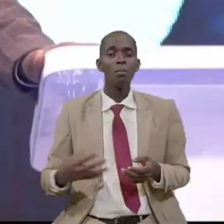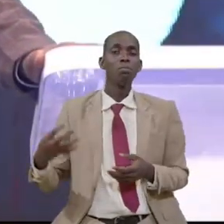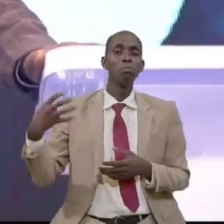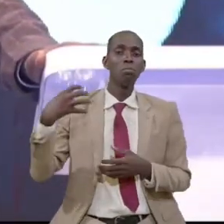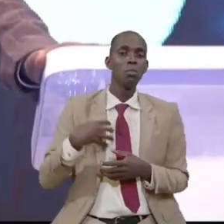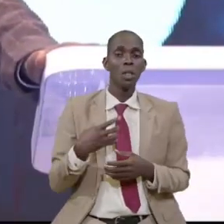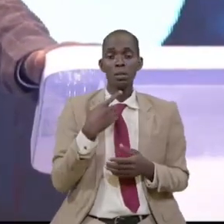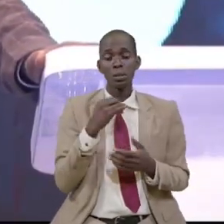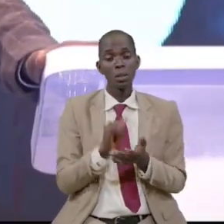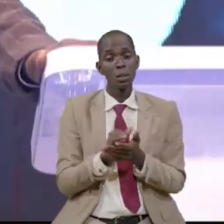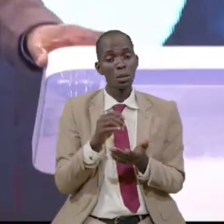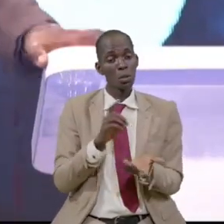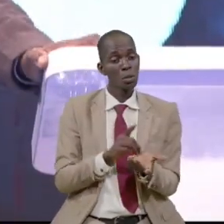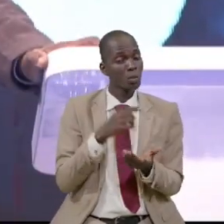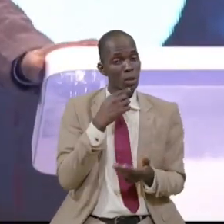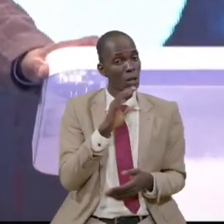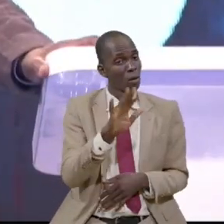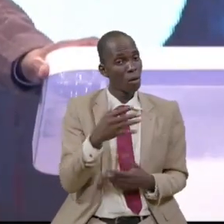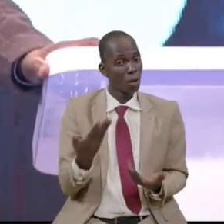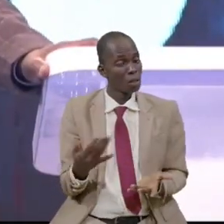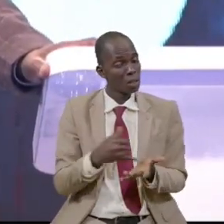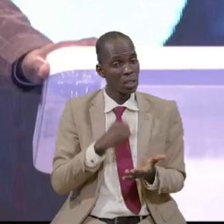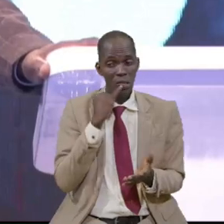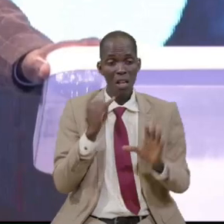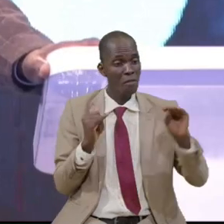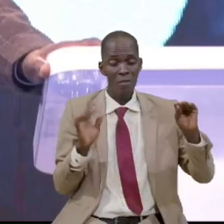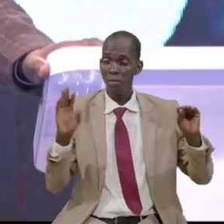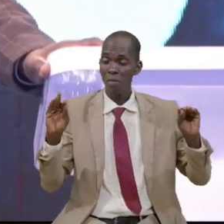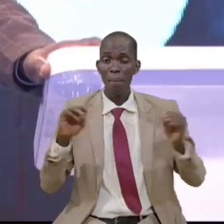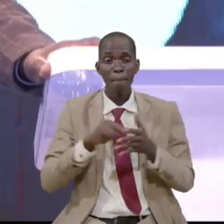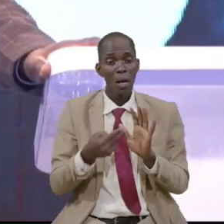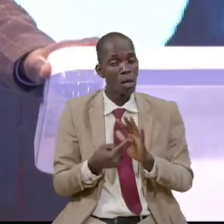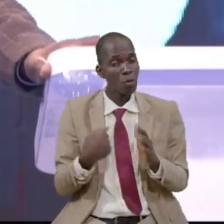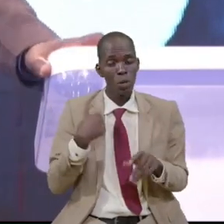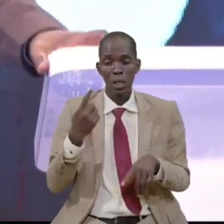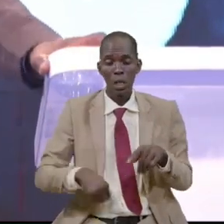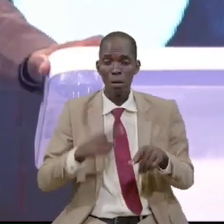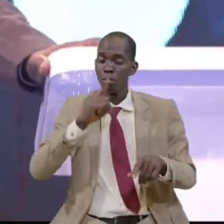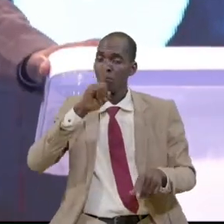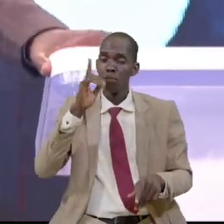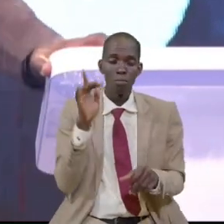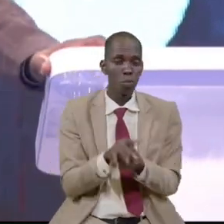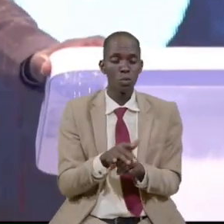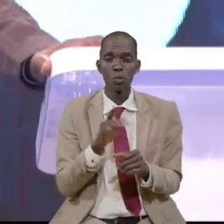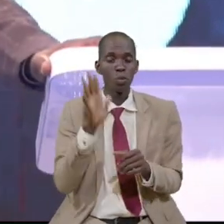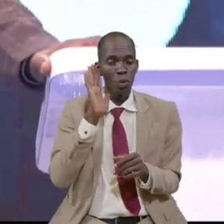dira 50-50, que si on fait l'opération et qu'on fait sortir le cœur défectueux, qu'il y a un trou qui ne